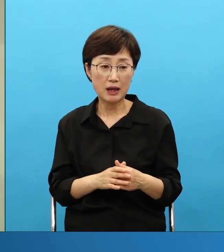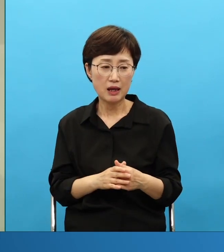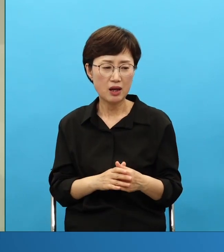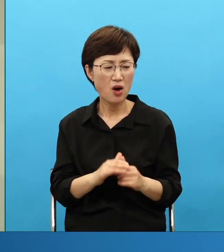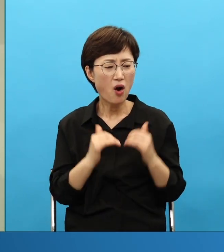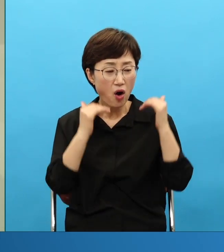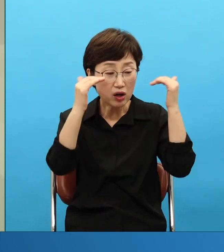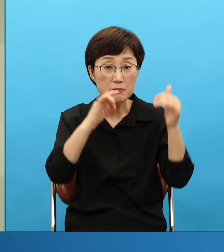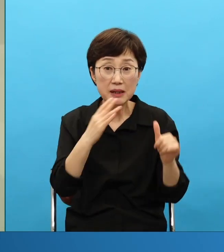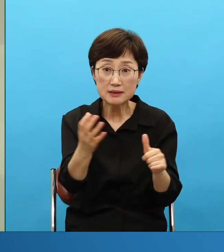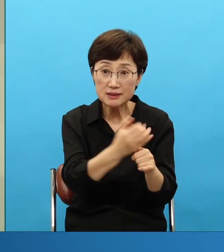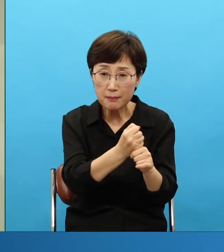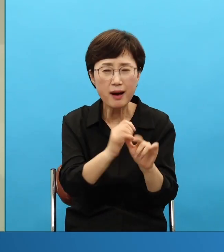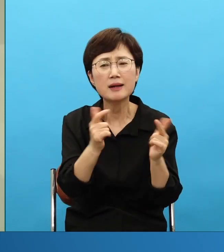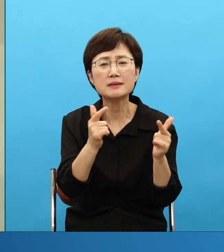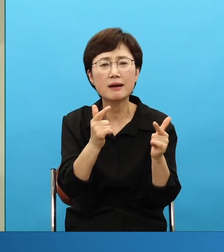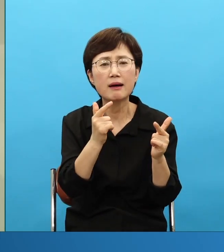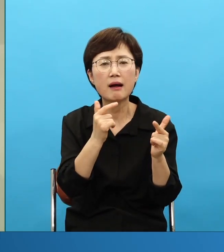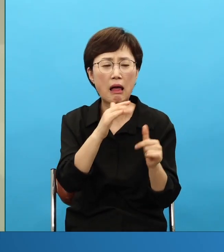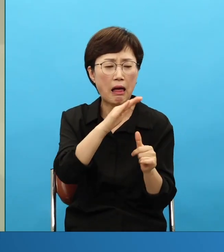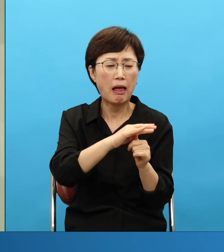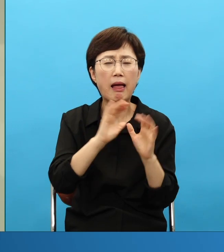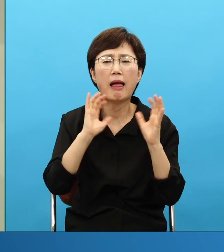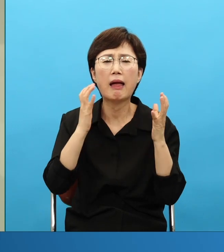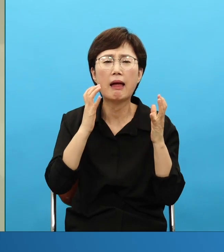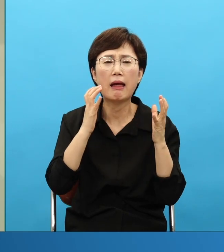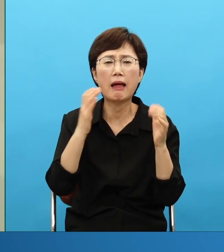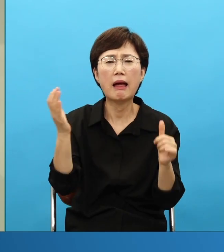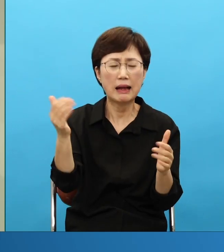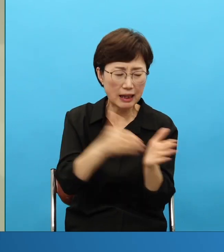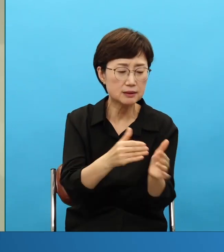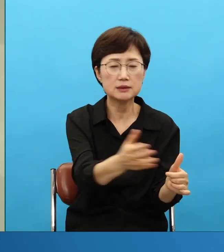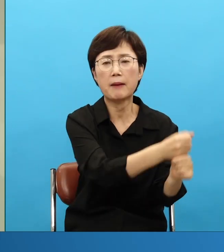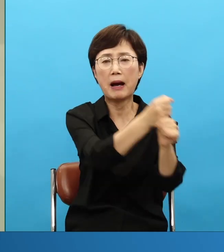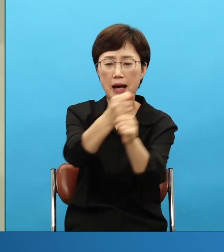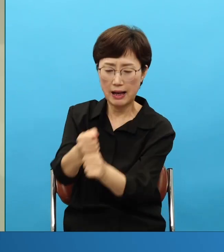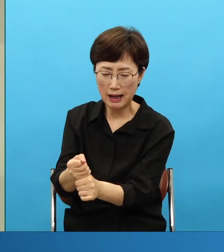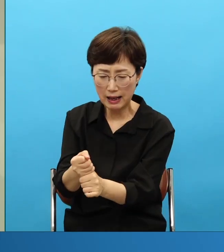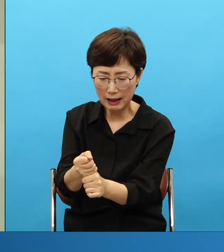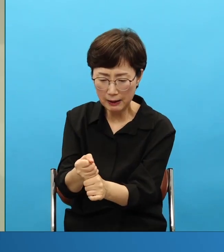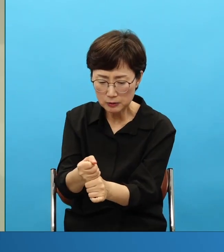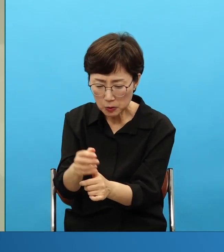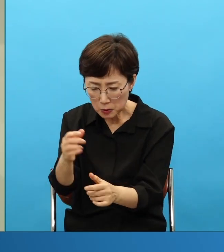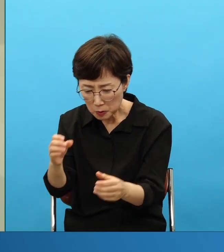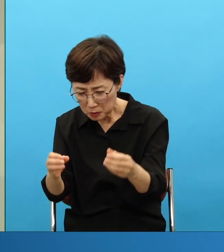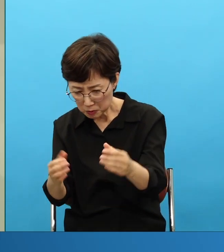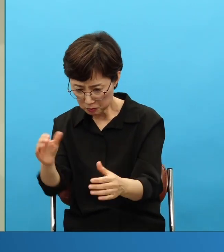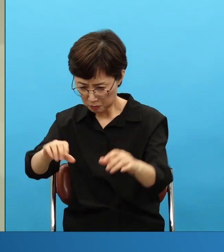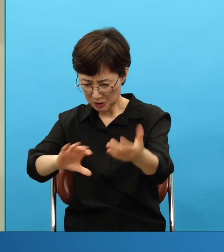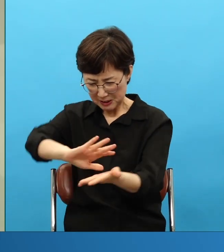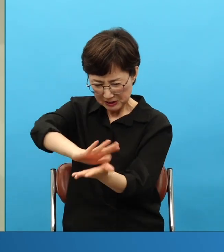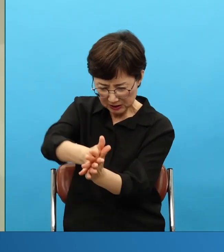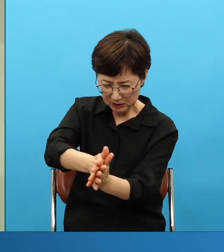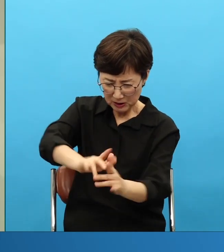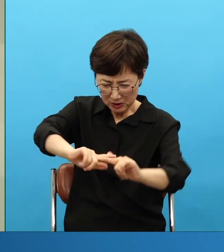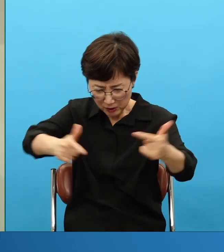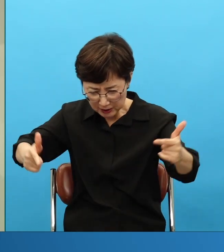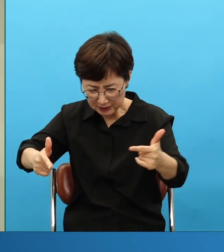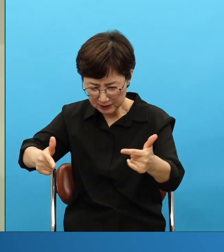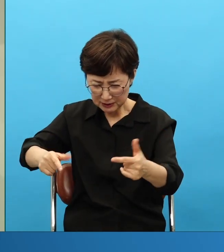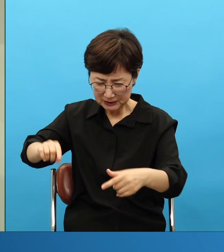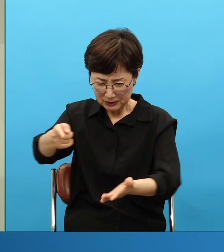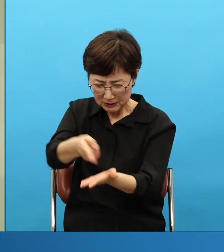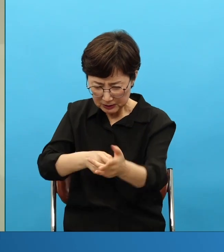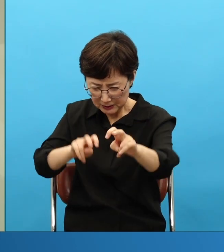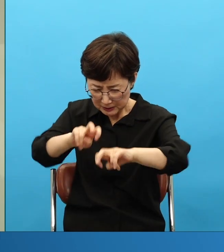children. 이래가지고요. 그 장면 보면서 야 창고에 같은데 모아놓고 얘들은 지금 얘를 벌벌 기다리고 있는